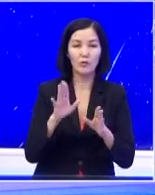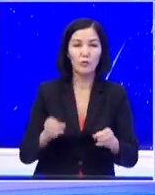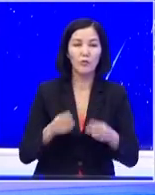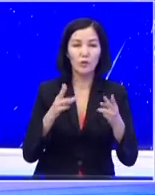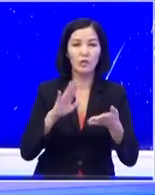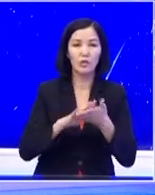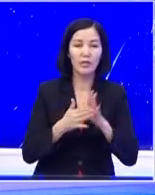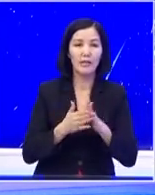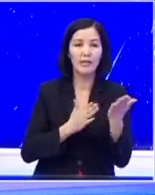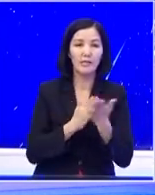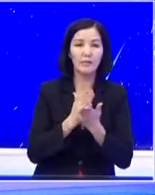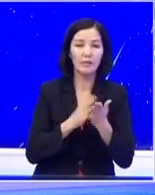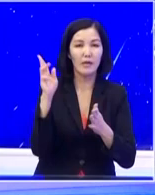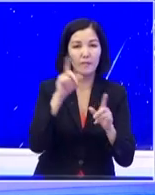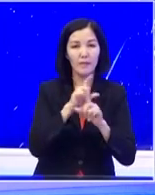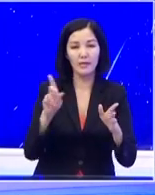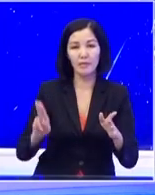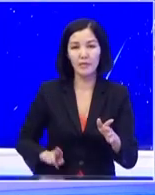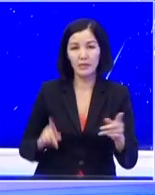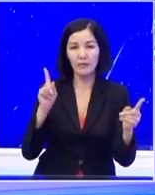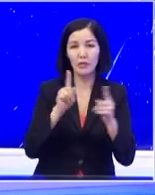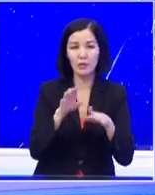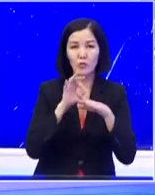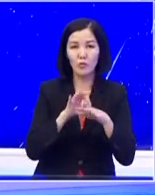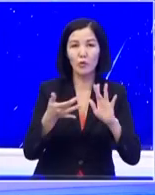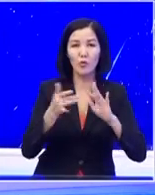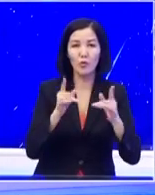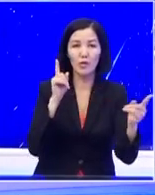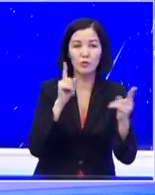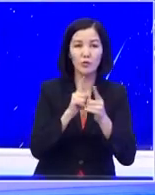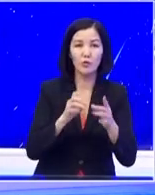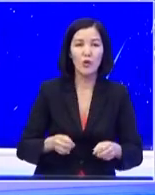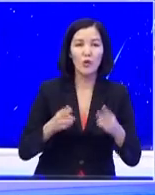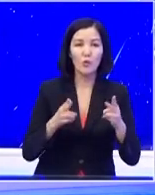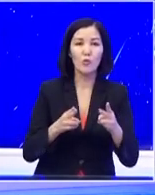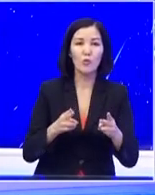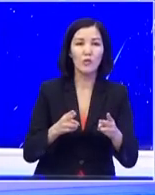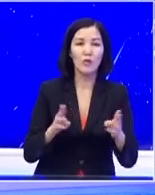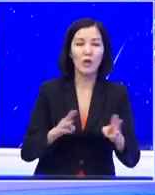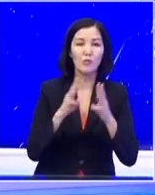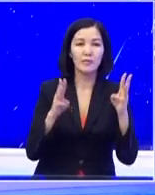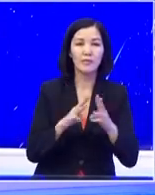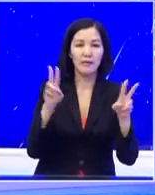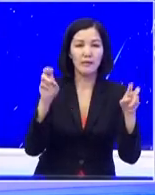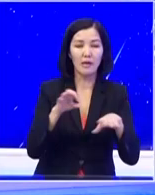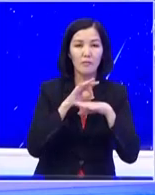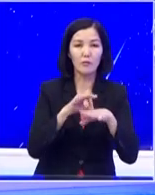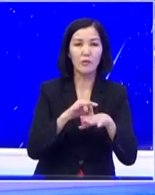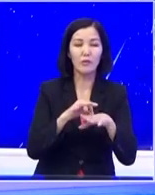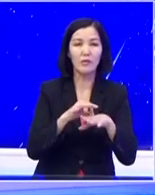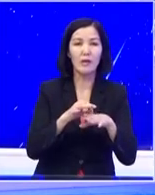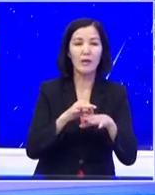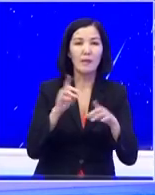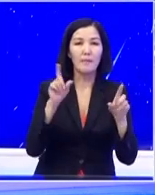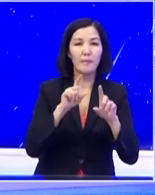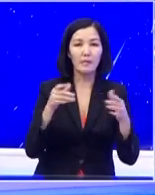жағдайлар қызметкерлері мектеп директорларымен кездесу өткізді. Онлайн жүздесу өрт қауіпсіздігі тақырыбында өтті. Себебі мектеп бітірушілердің